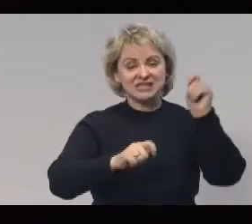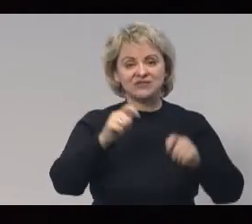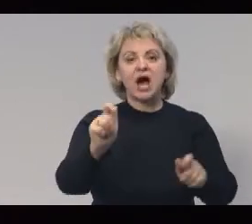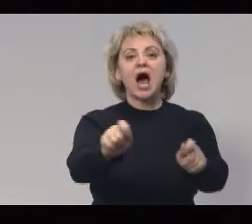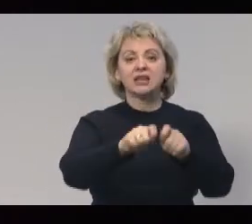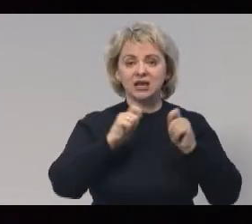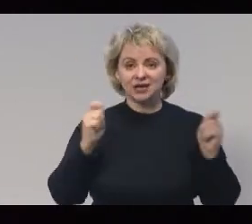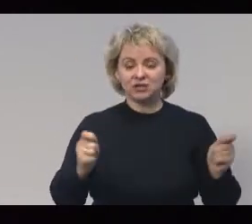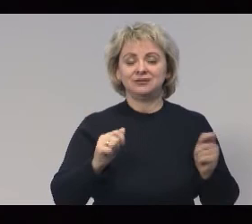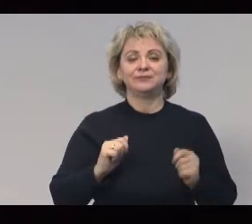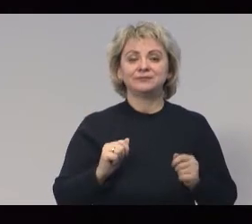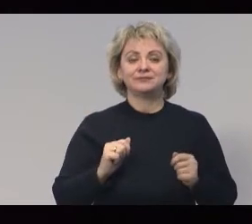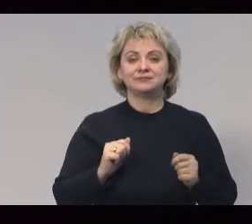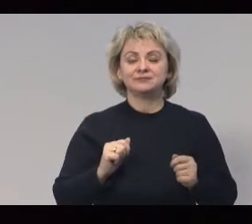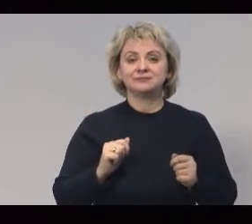фестиваль открыт!